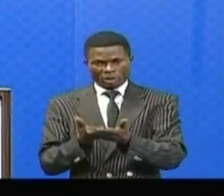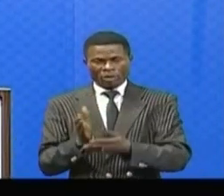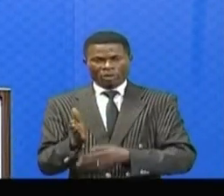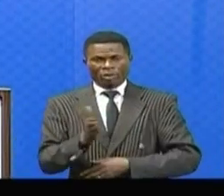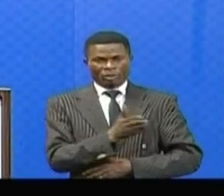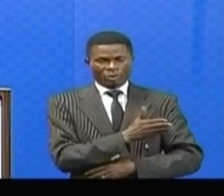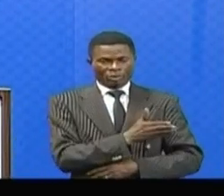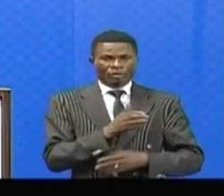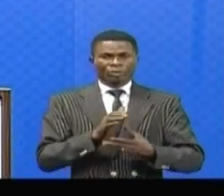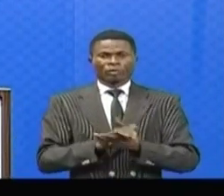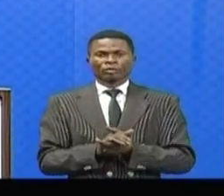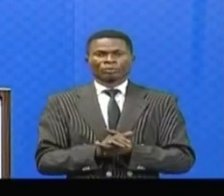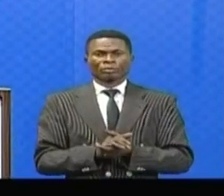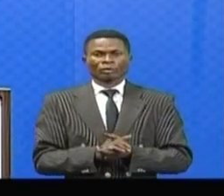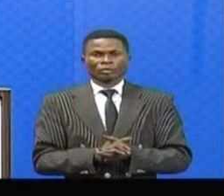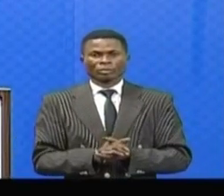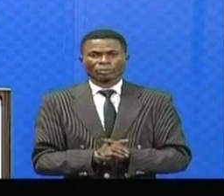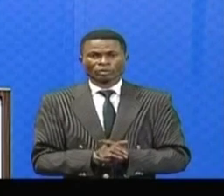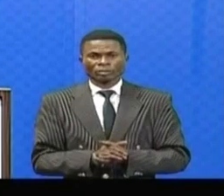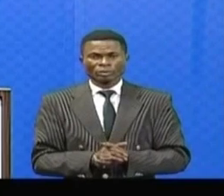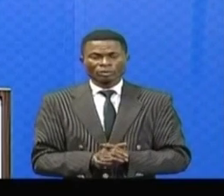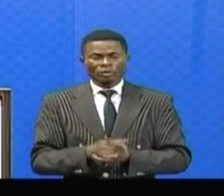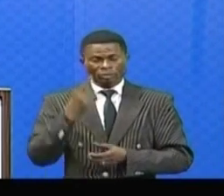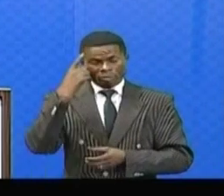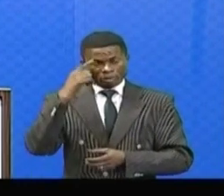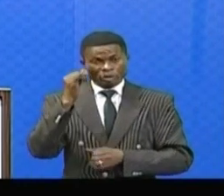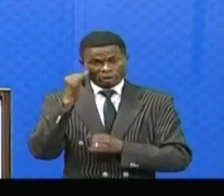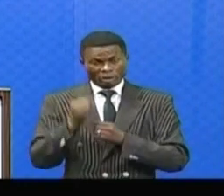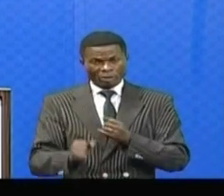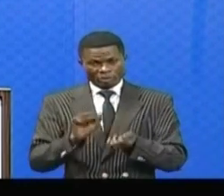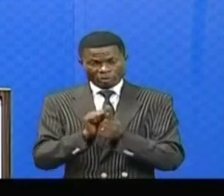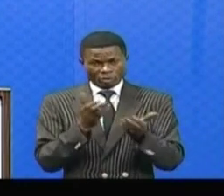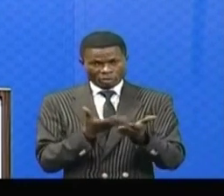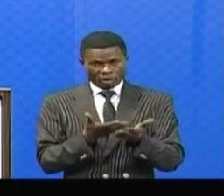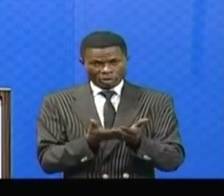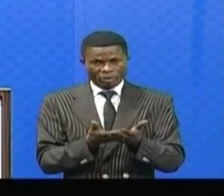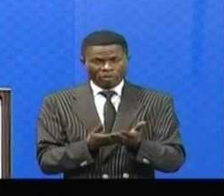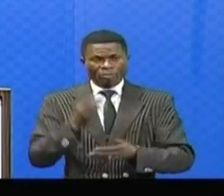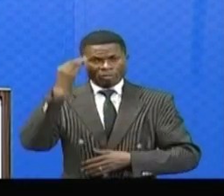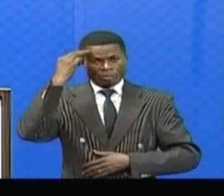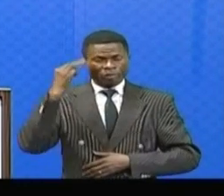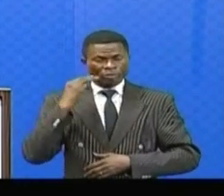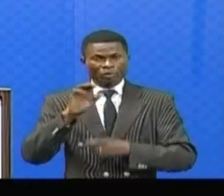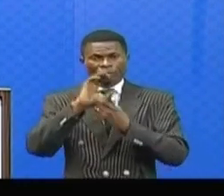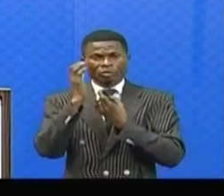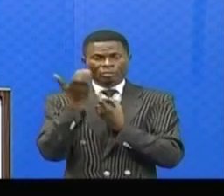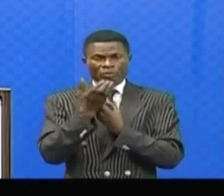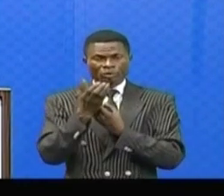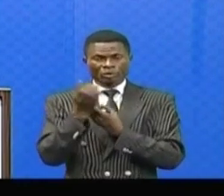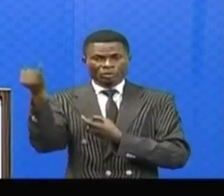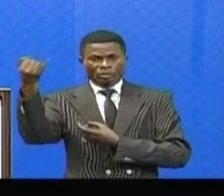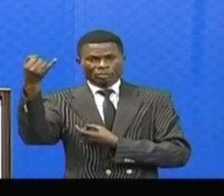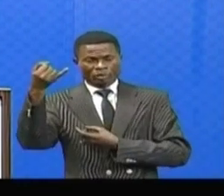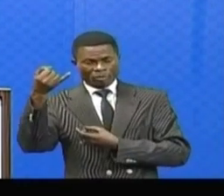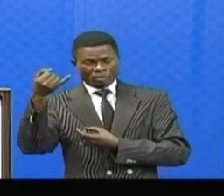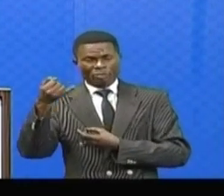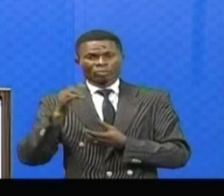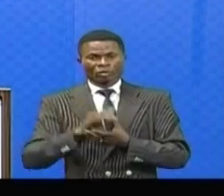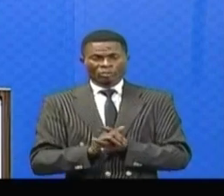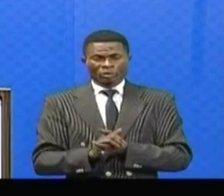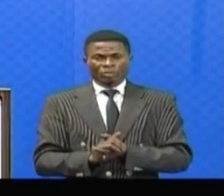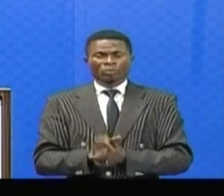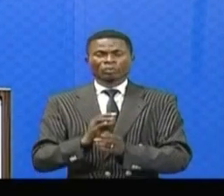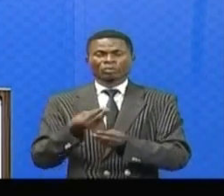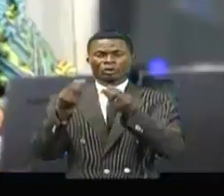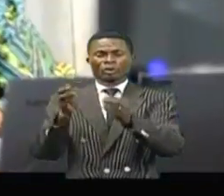d'information. Pour terminer ce chapitre, la ministre de la Culture, Arts et Patrimoine a